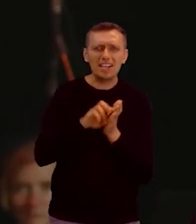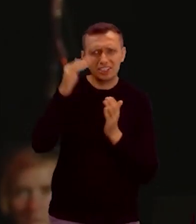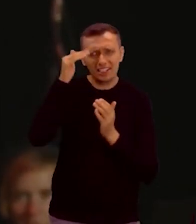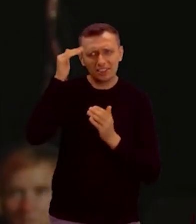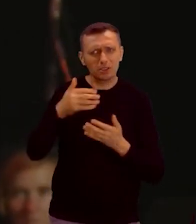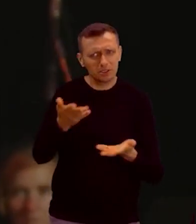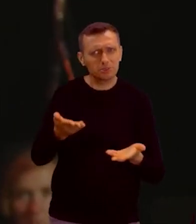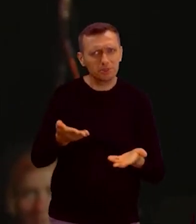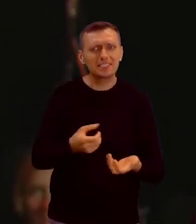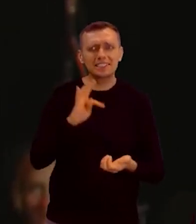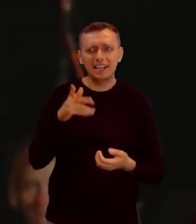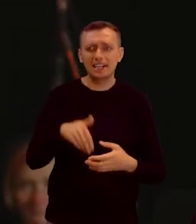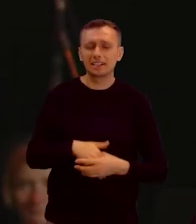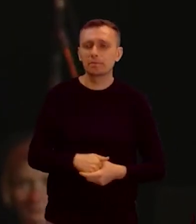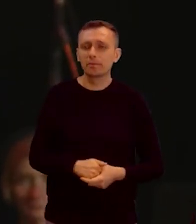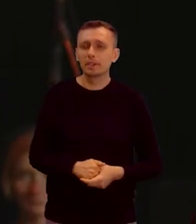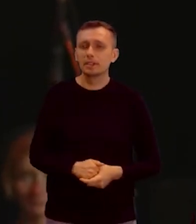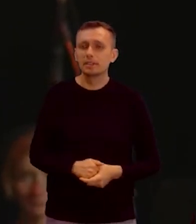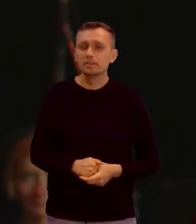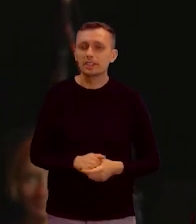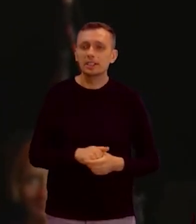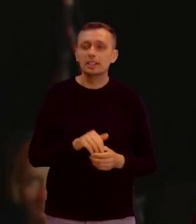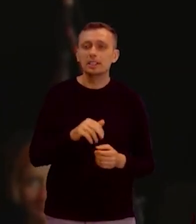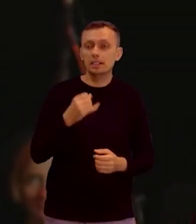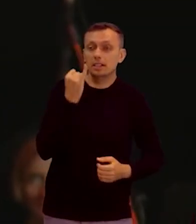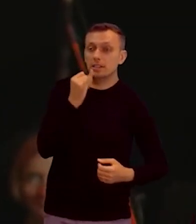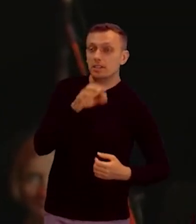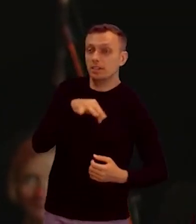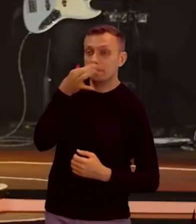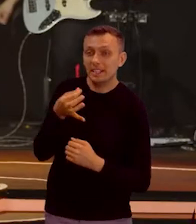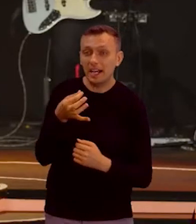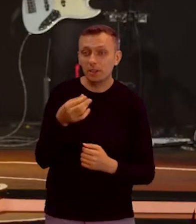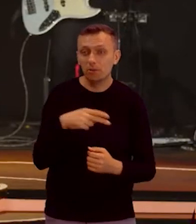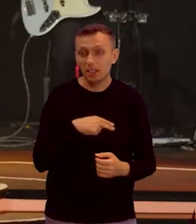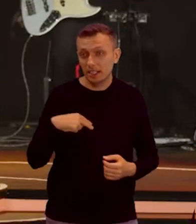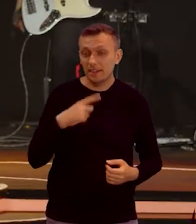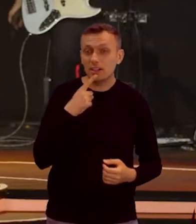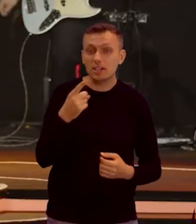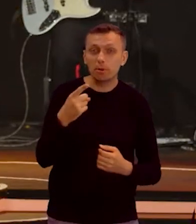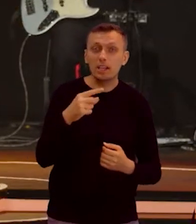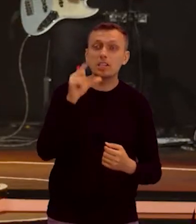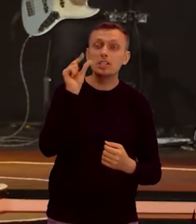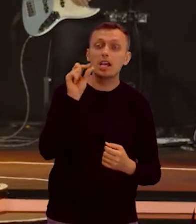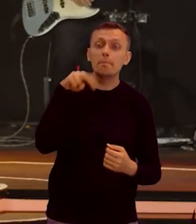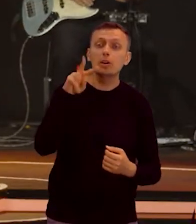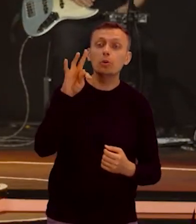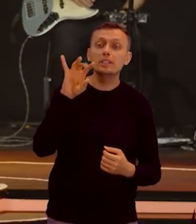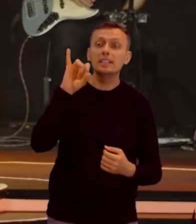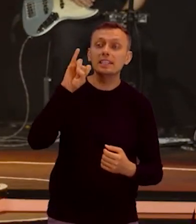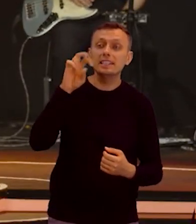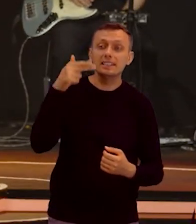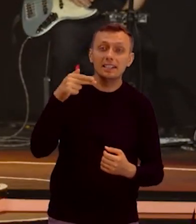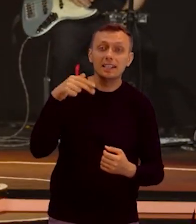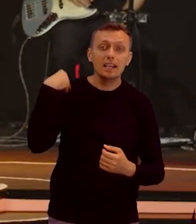powinien być. A czy to, co powiem, dotrze do Putina? No, postaramy się, żeby dotarło. Takie to są pytania. Ale